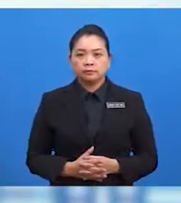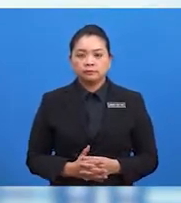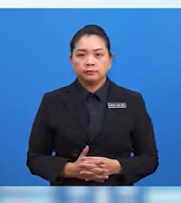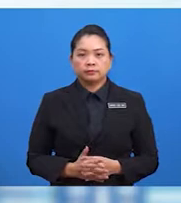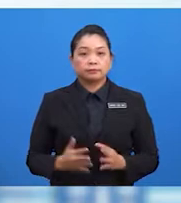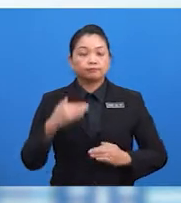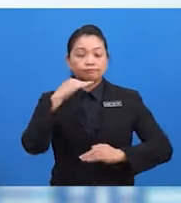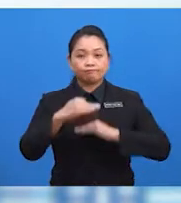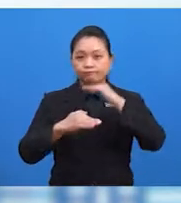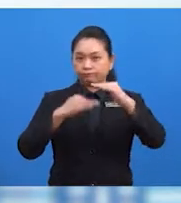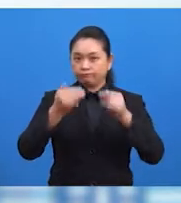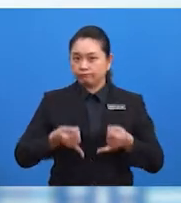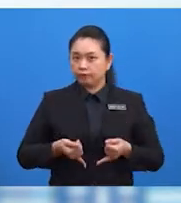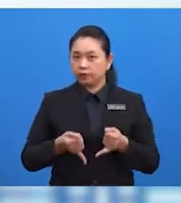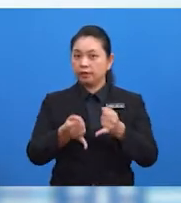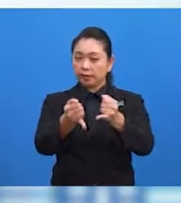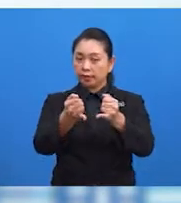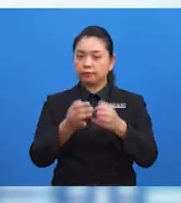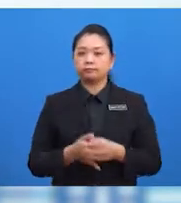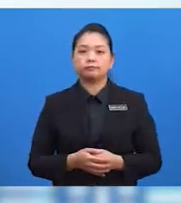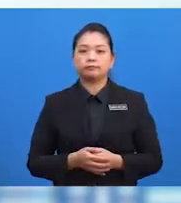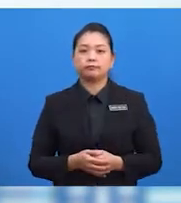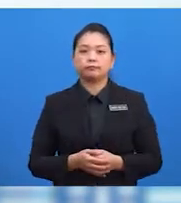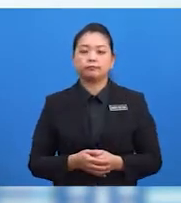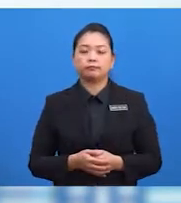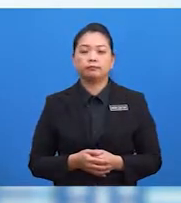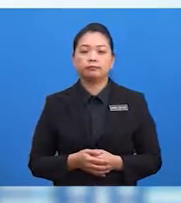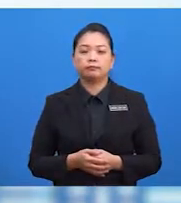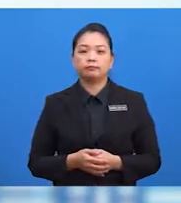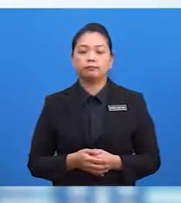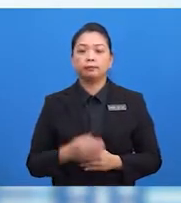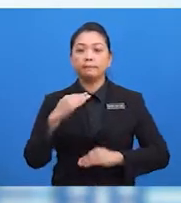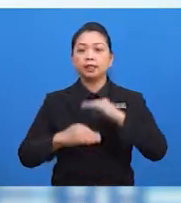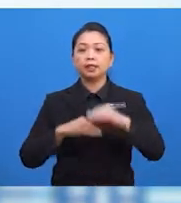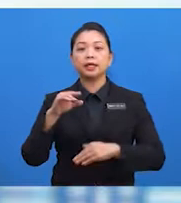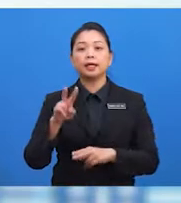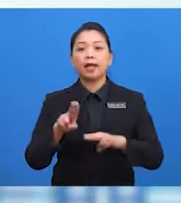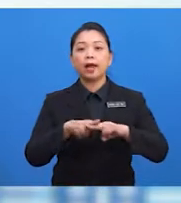Pembinaan jalan raya, penyediaan pengangkutan awam LRT,